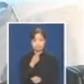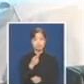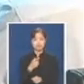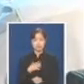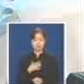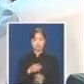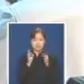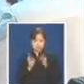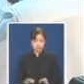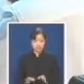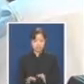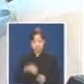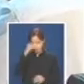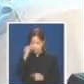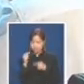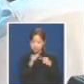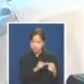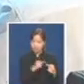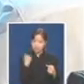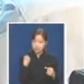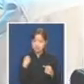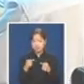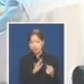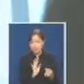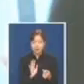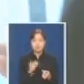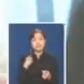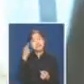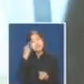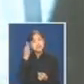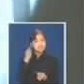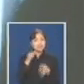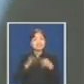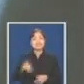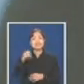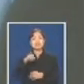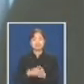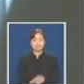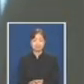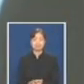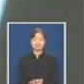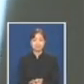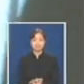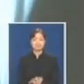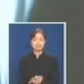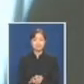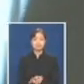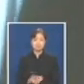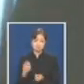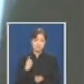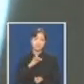ว่าถ้าเขาเรียนต่อเขามีภาระแต่ว่าเขาอาจจะถูกมีแรงกดดันไปทำง